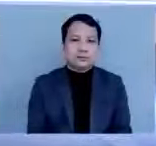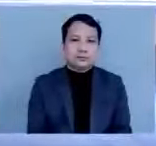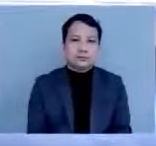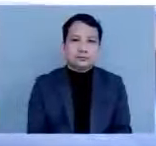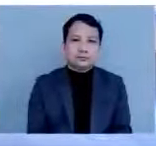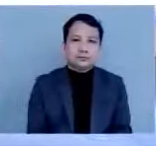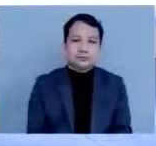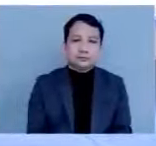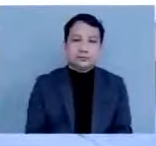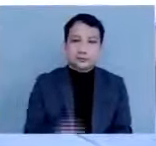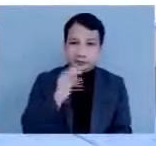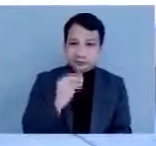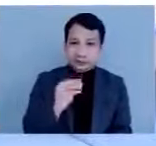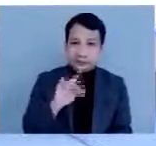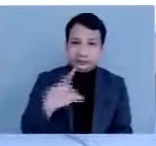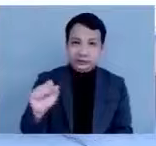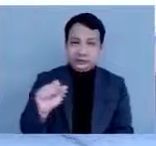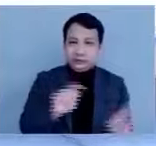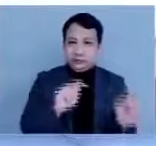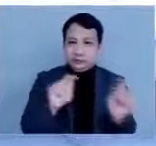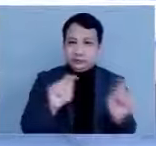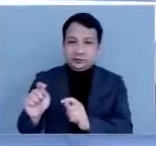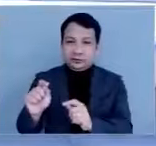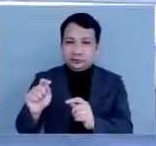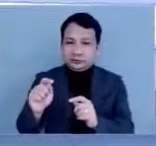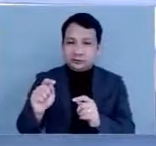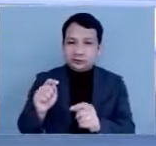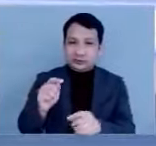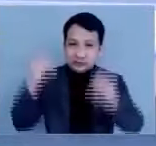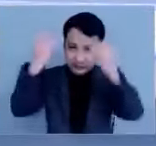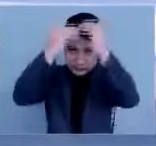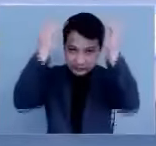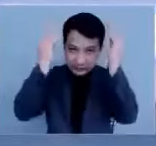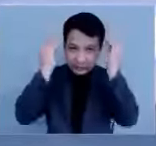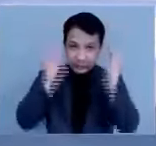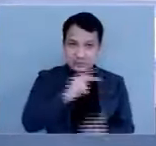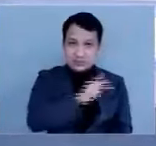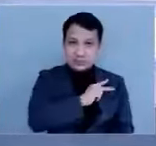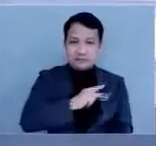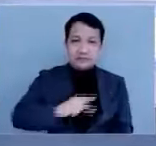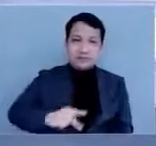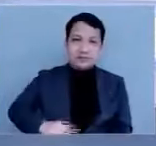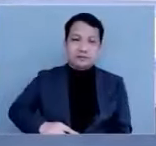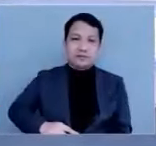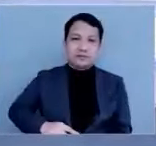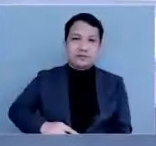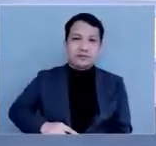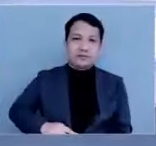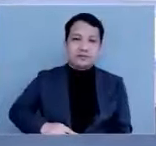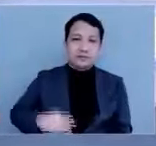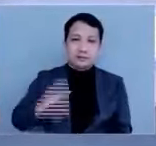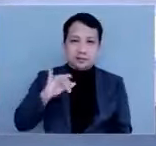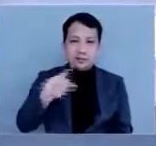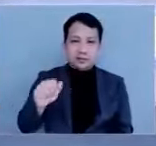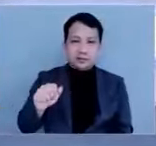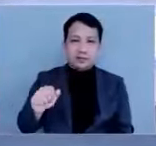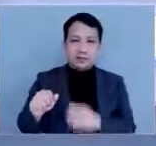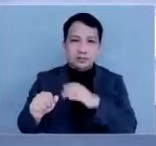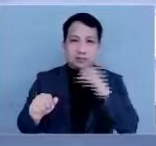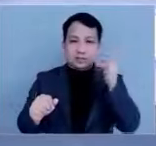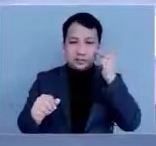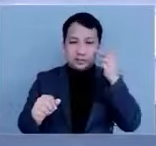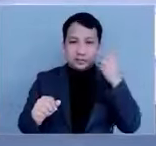Marvel superhero to Disney prince? Usap-usapang bibida bilang love interest ni Cinderella si Chris